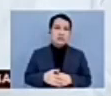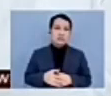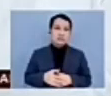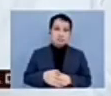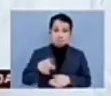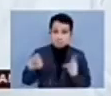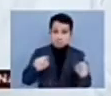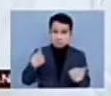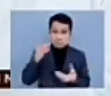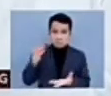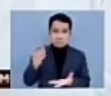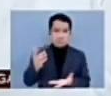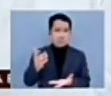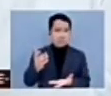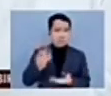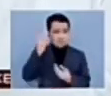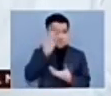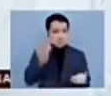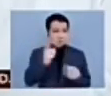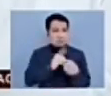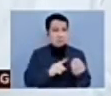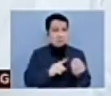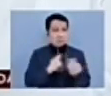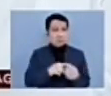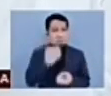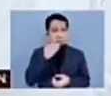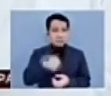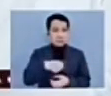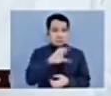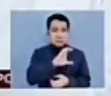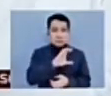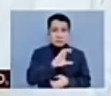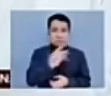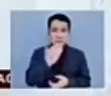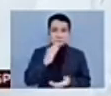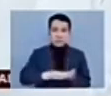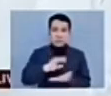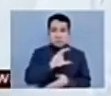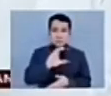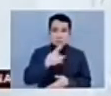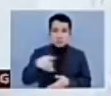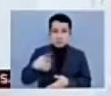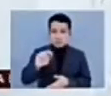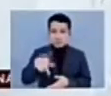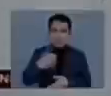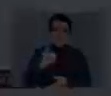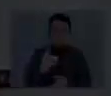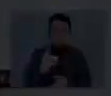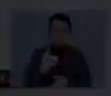spread and inform the people about the evils of the CPP and